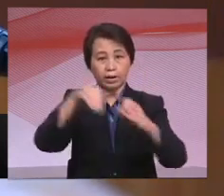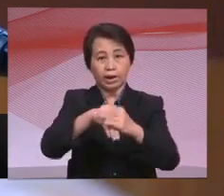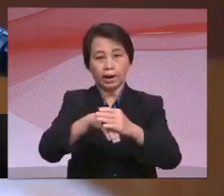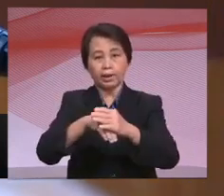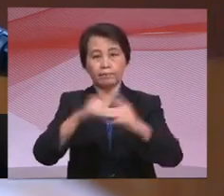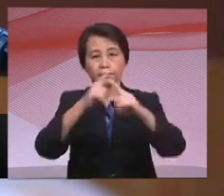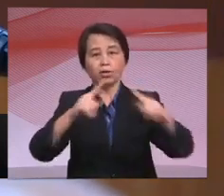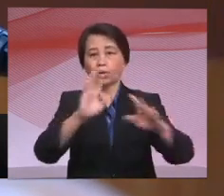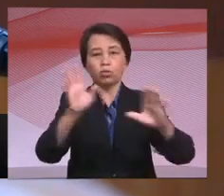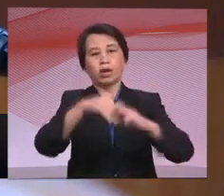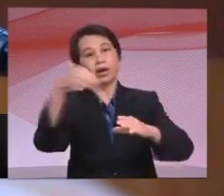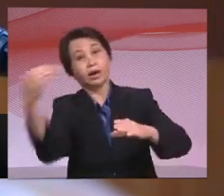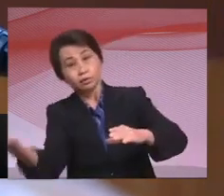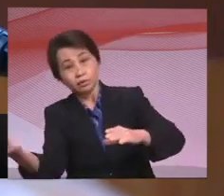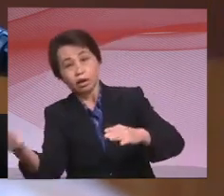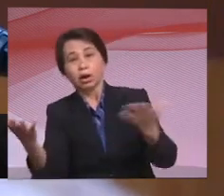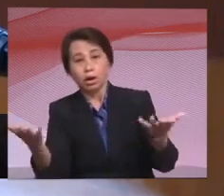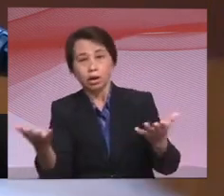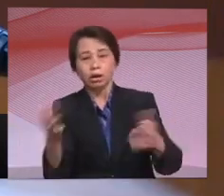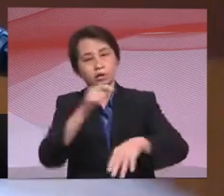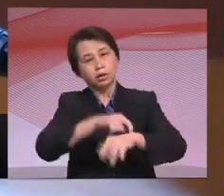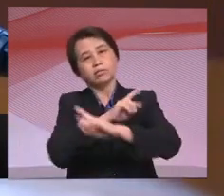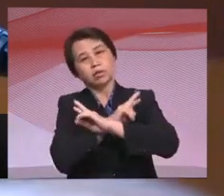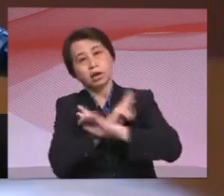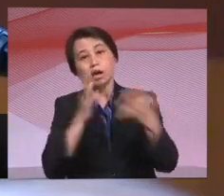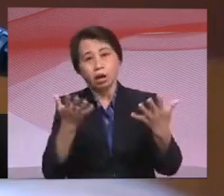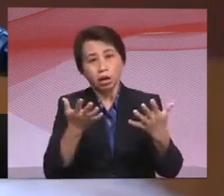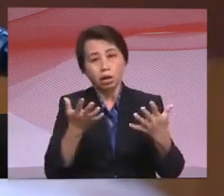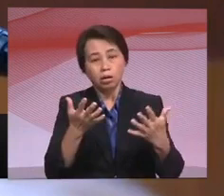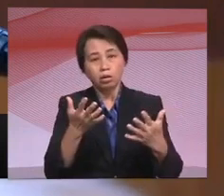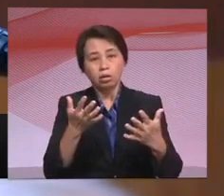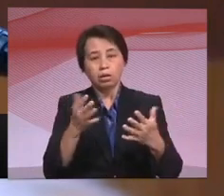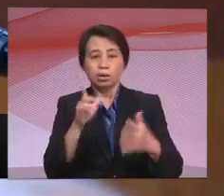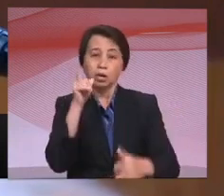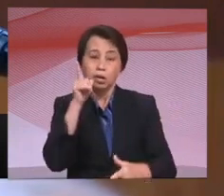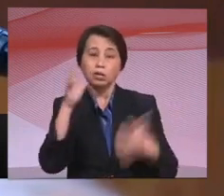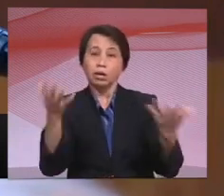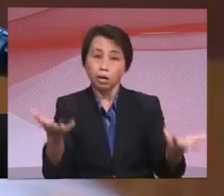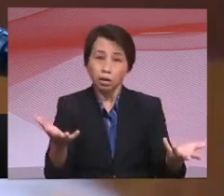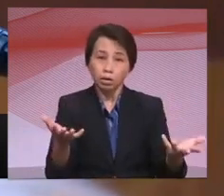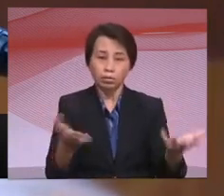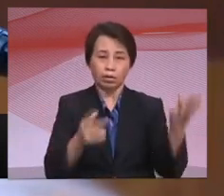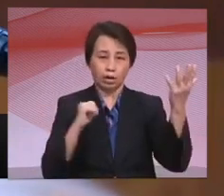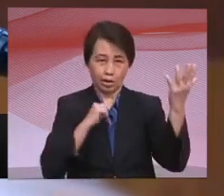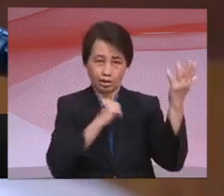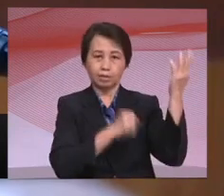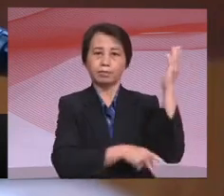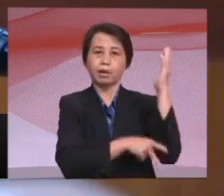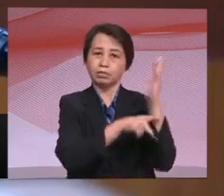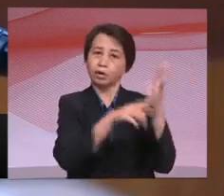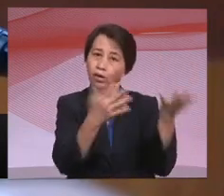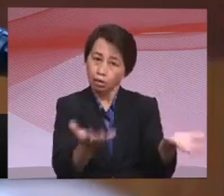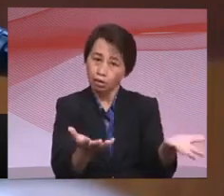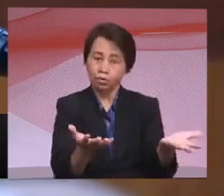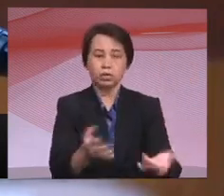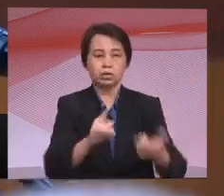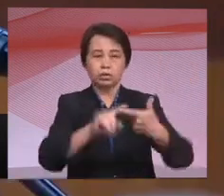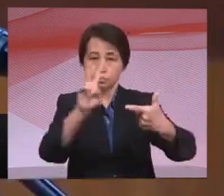dewan, seperti masa rehat dan waktu lunch dan sebagainya? Kedua,